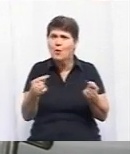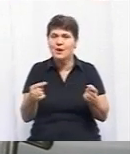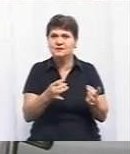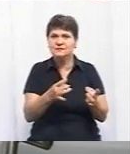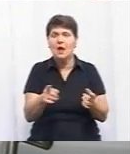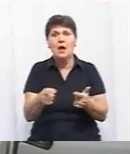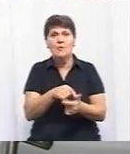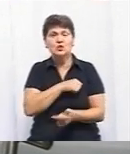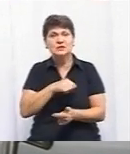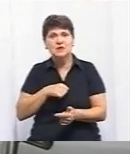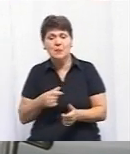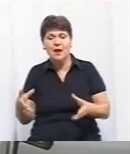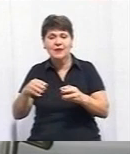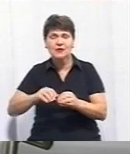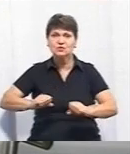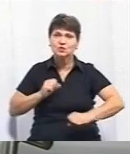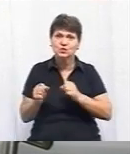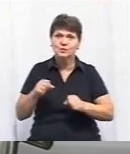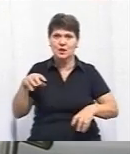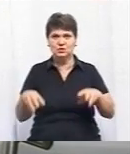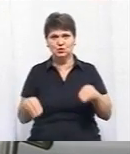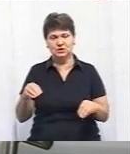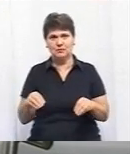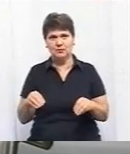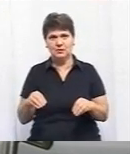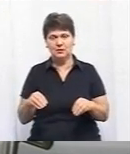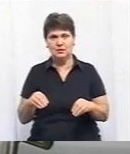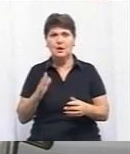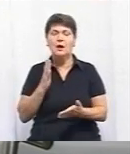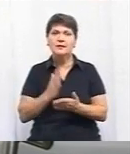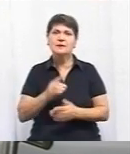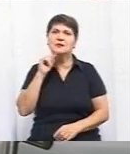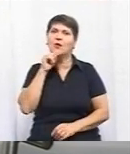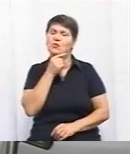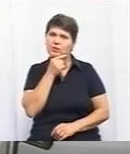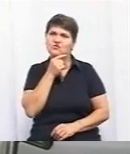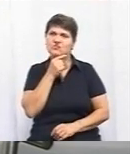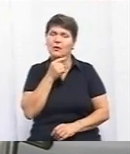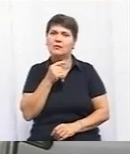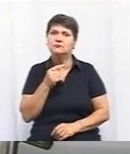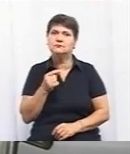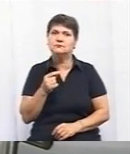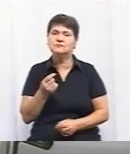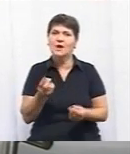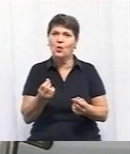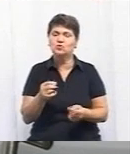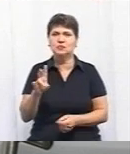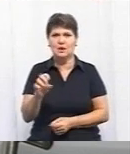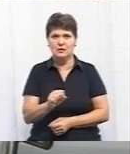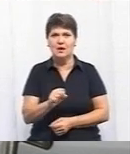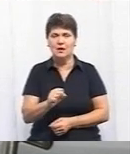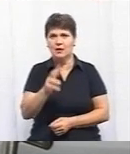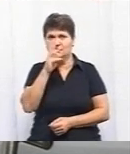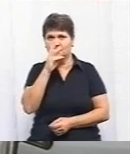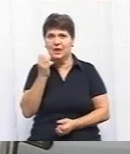або сама, або разом з друзями чи сусідами і так далі. Ну, всьому є економічна складова, тому там кошти на